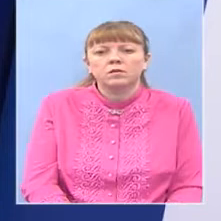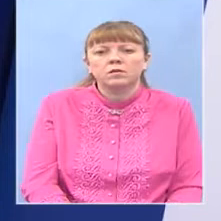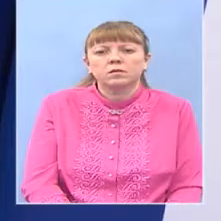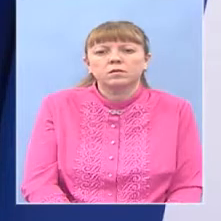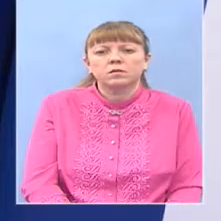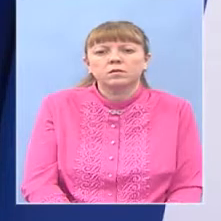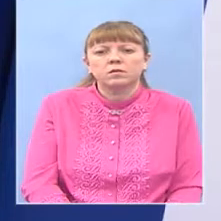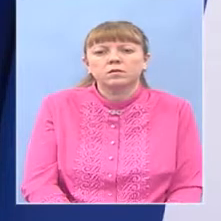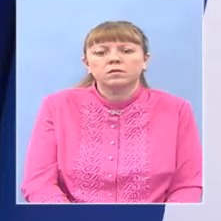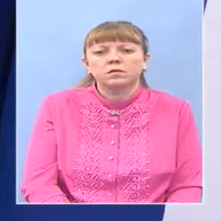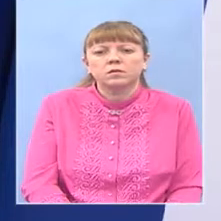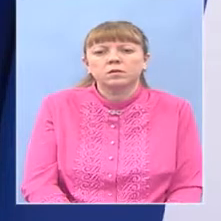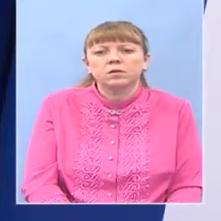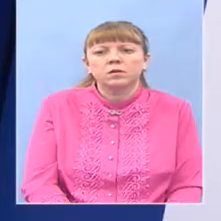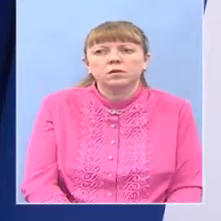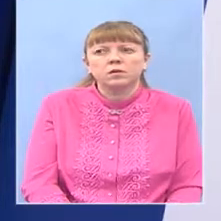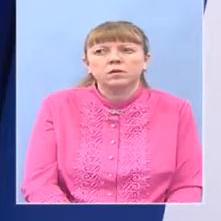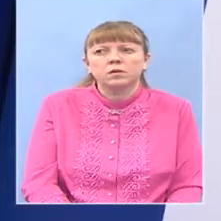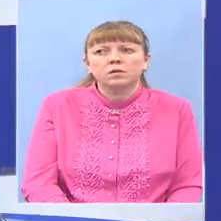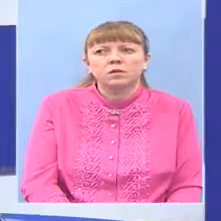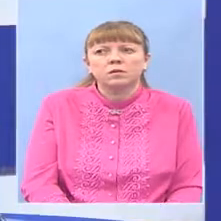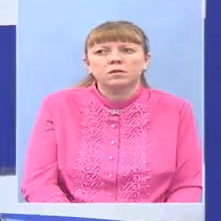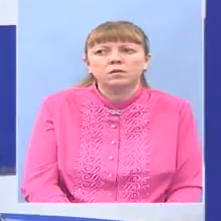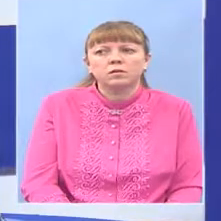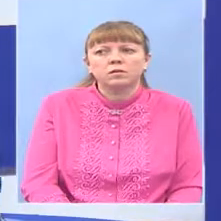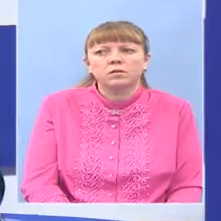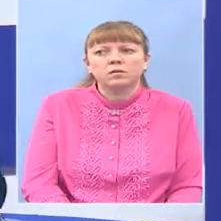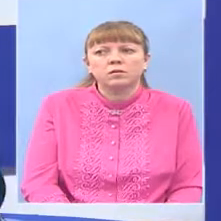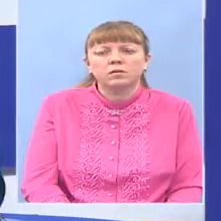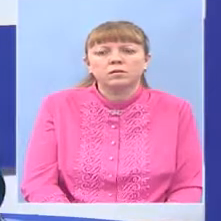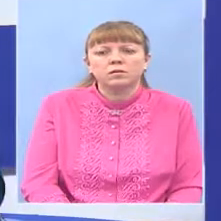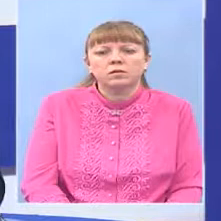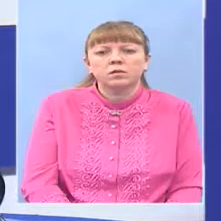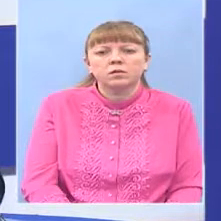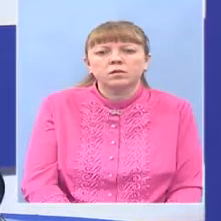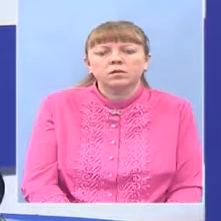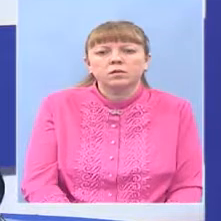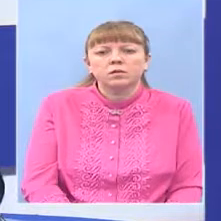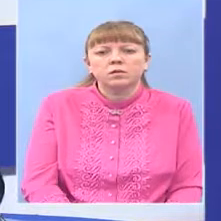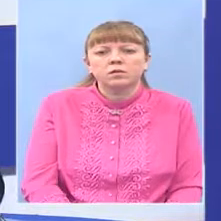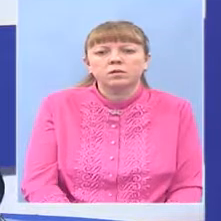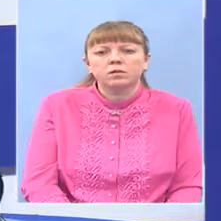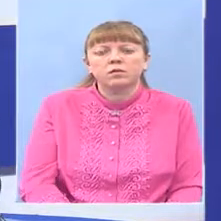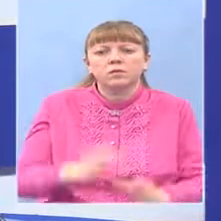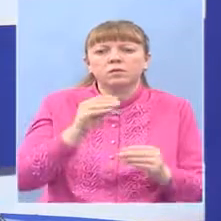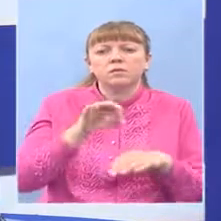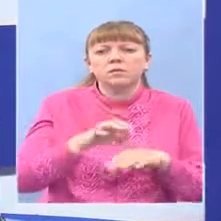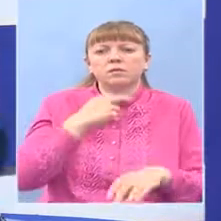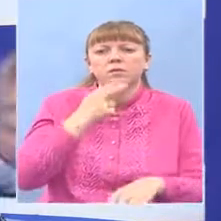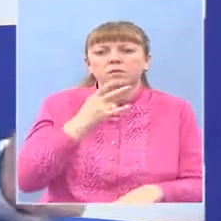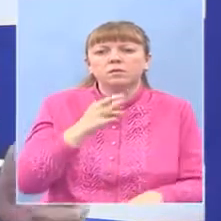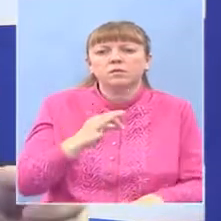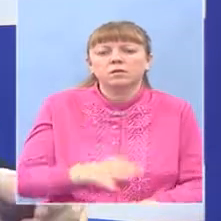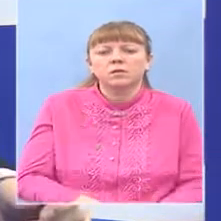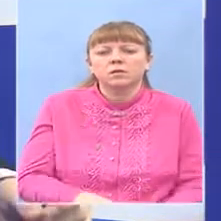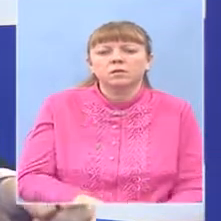но вот он, Тасхалинский район. Ясно. Угу. Еще один тоже хороший вопрос от нашего зрителя. Отслеживается ли работа молодежных НПО